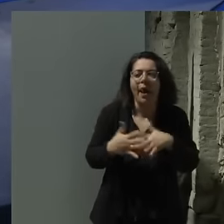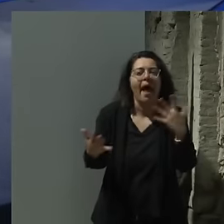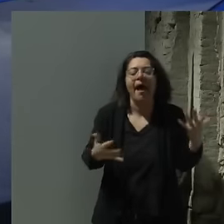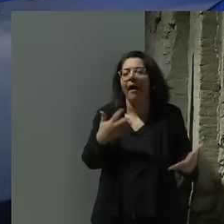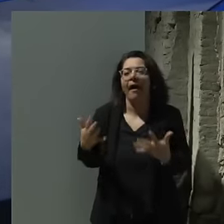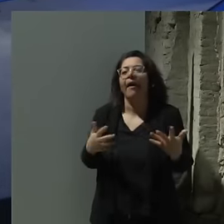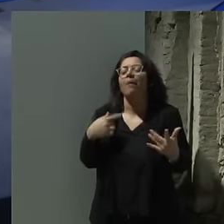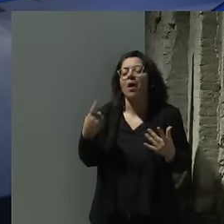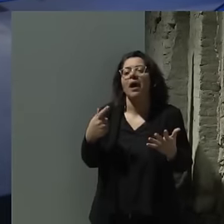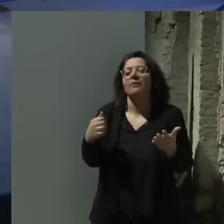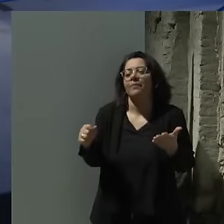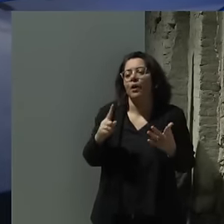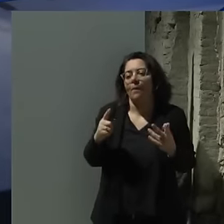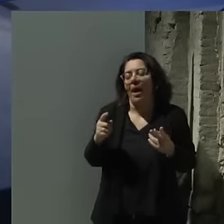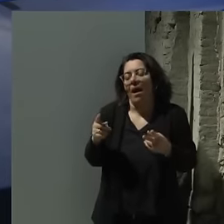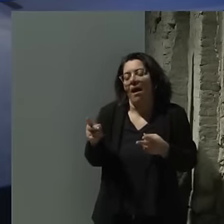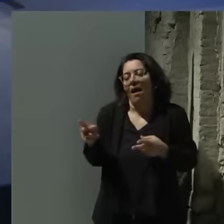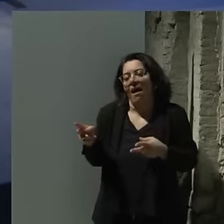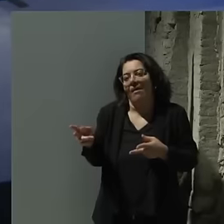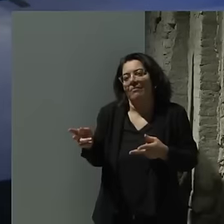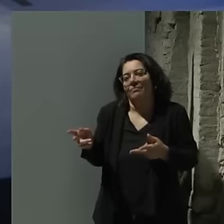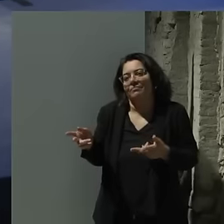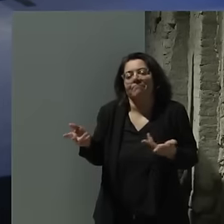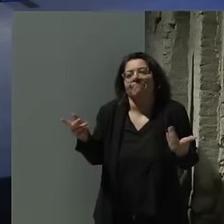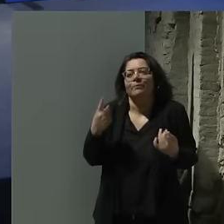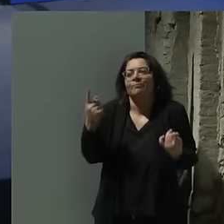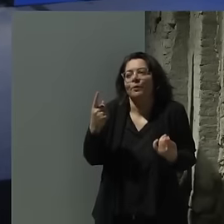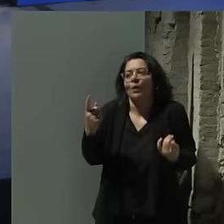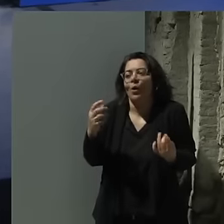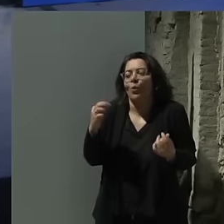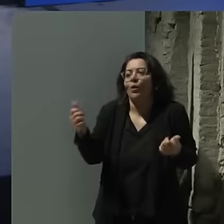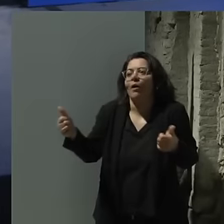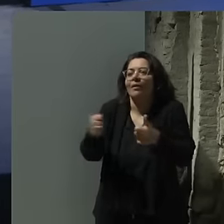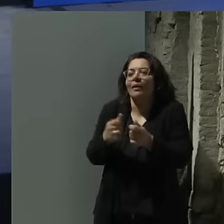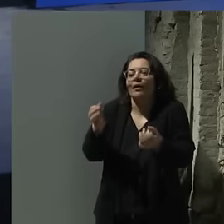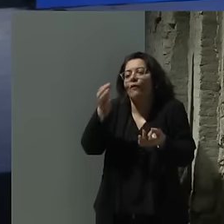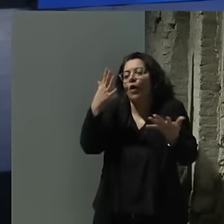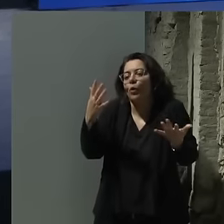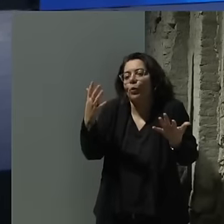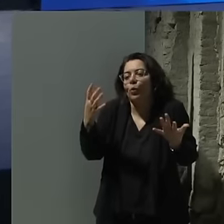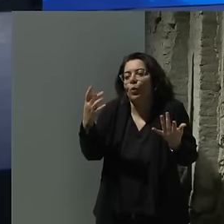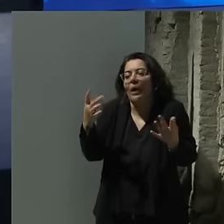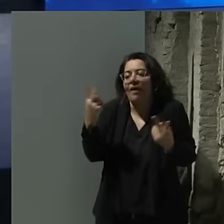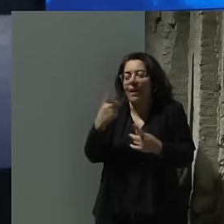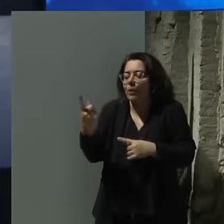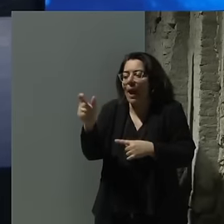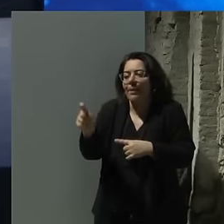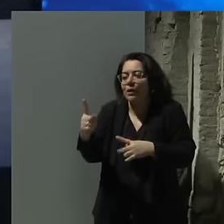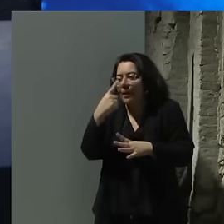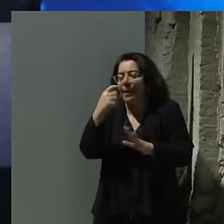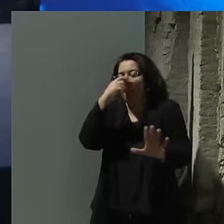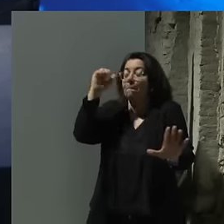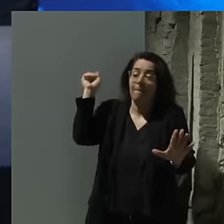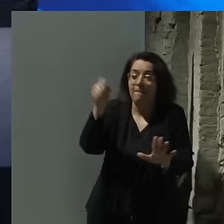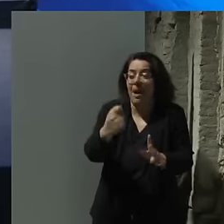bull terrier, un muscoletto. Io non so cosa ha capito, cosa ero seduto e saltato, mi ha tirato una testata sul naso, mi ha rotto il naso, mi sono ritrovato io